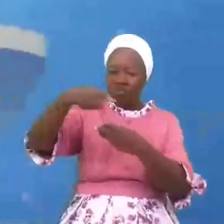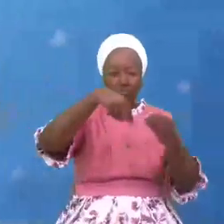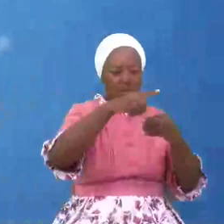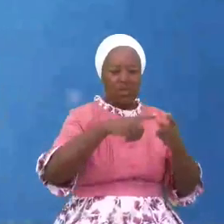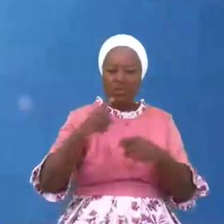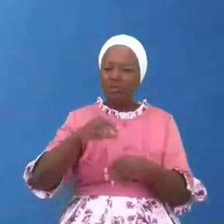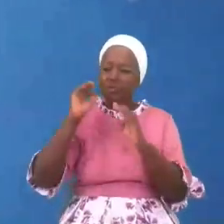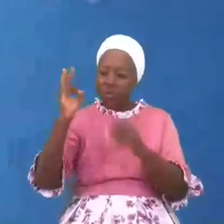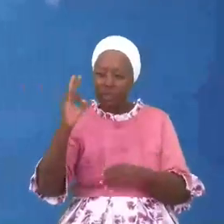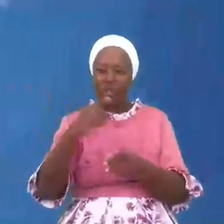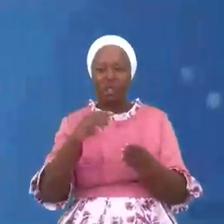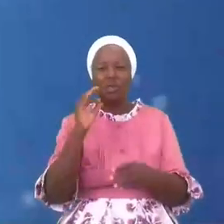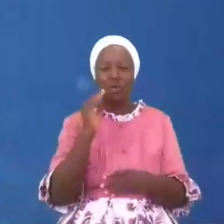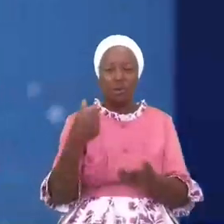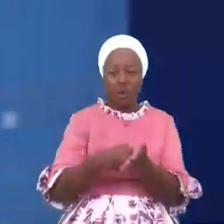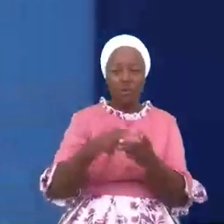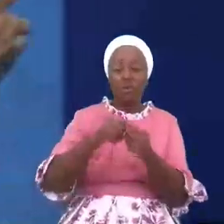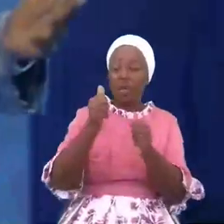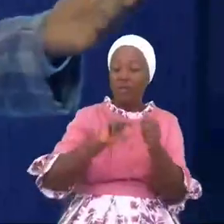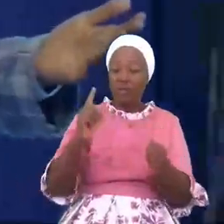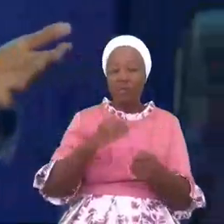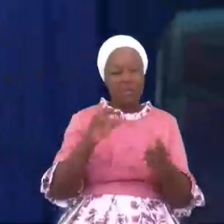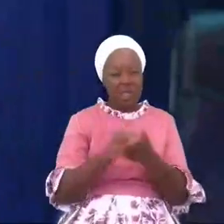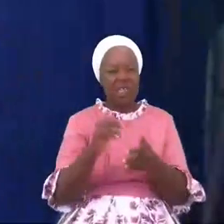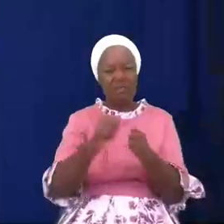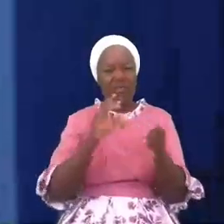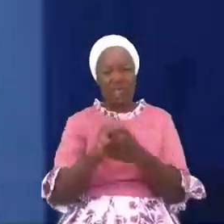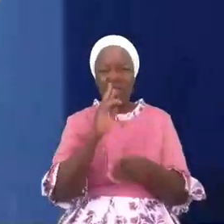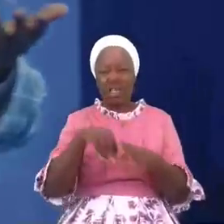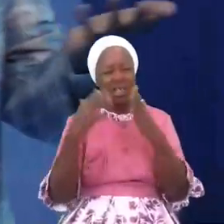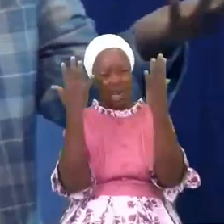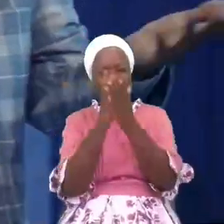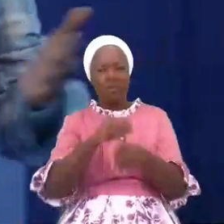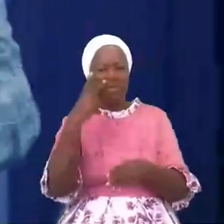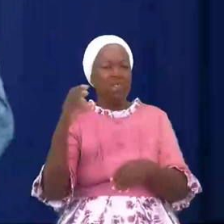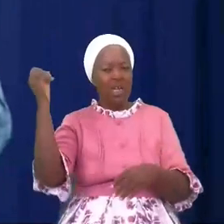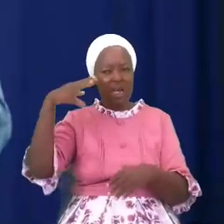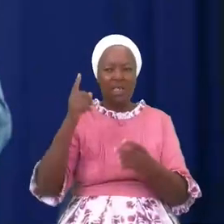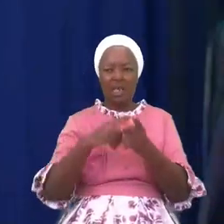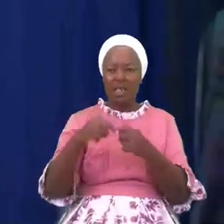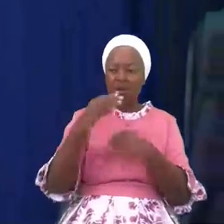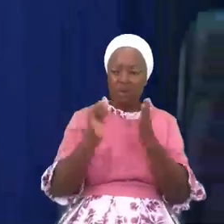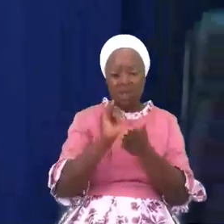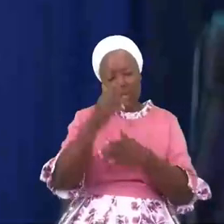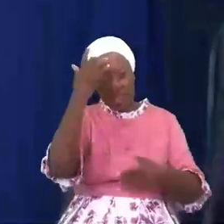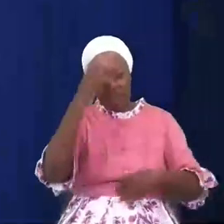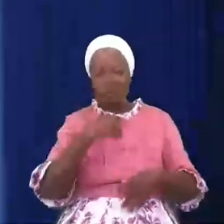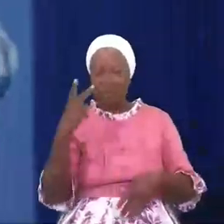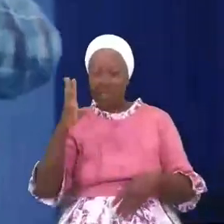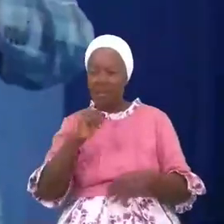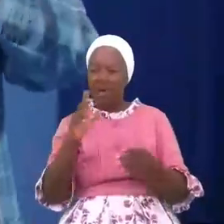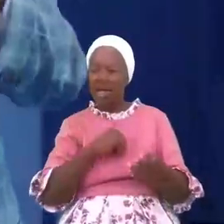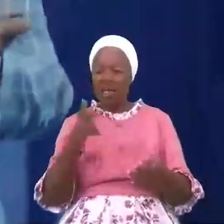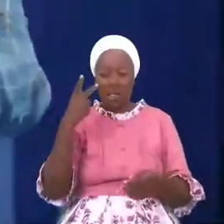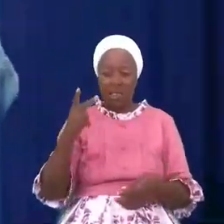monde. Il devait aller pour que les malades, ceux qui sont dépravés, ceux qui sont malades, puissent le voir, la